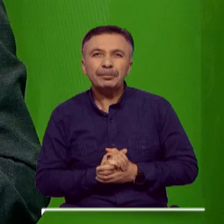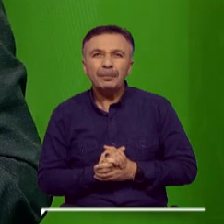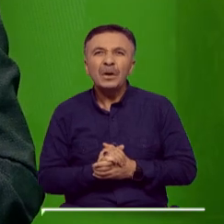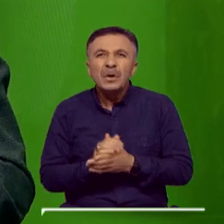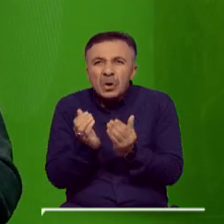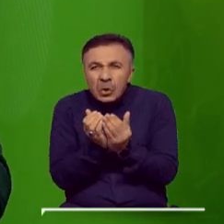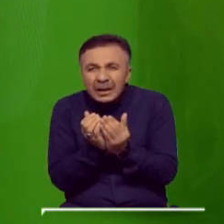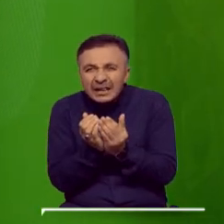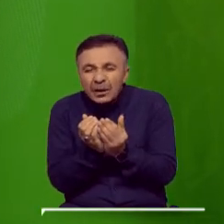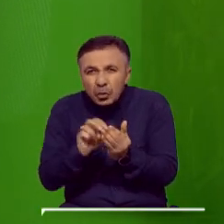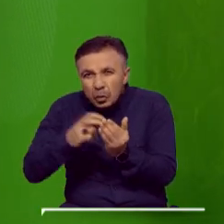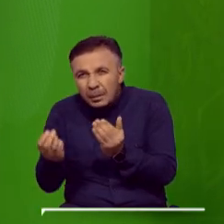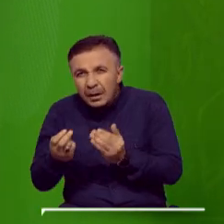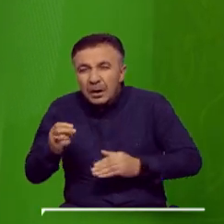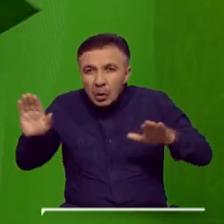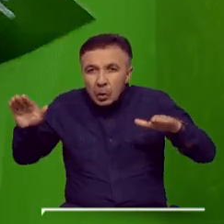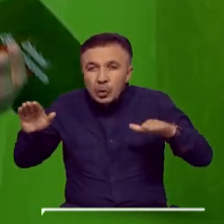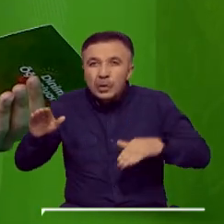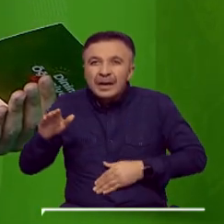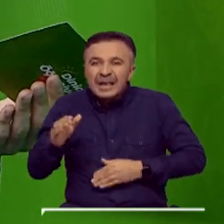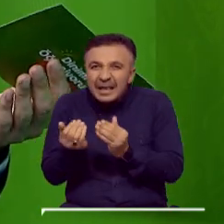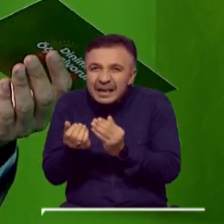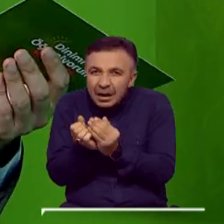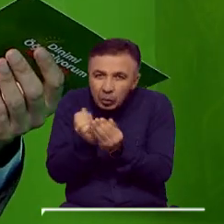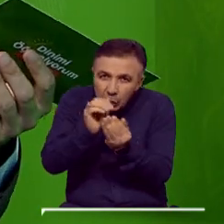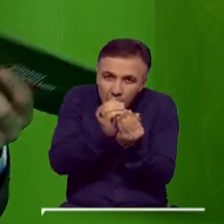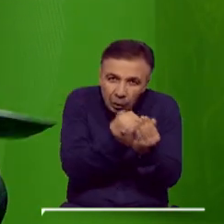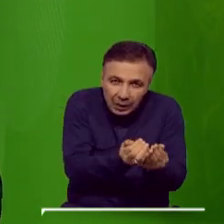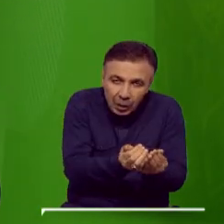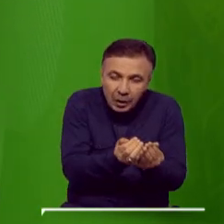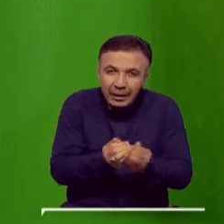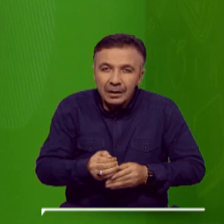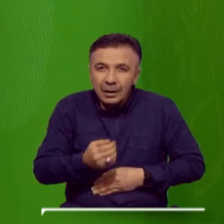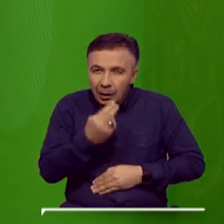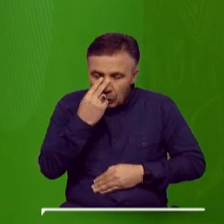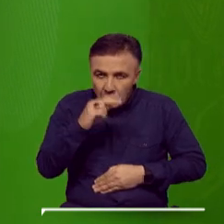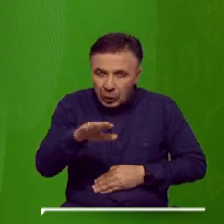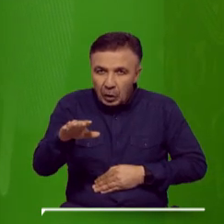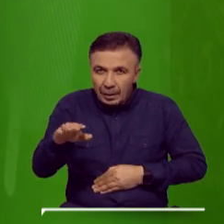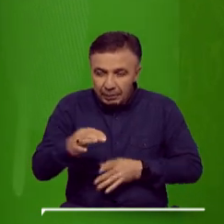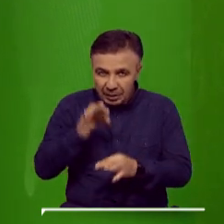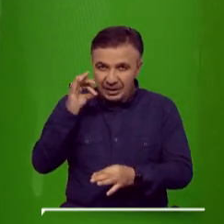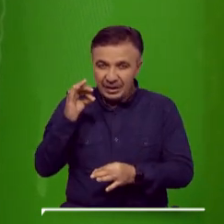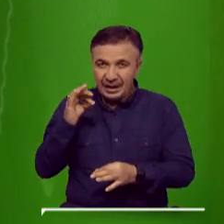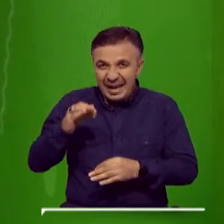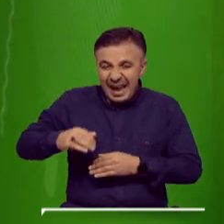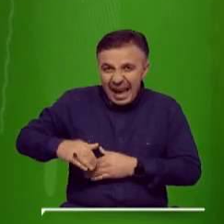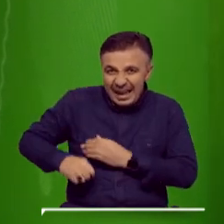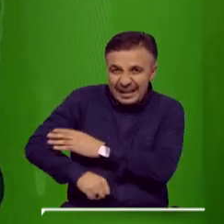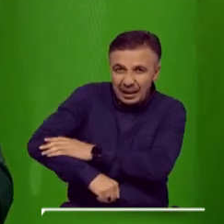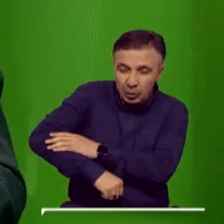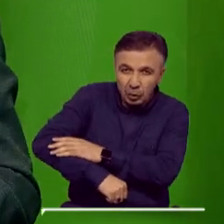yuvasından düşmüş bir kuş yavrusunu yuvasına koymak, gözleri görmeyen birinin elinden